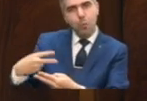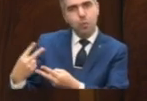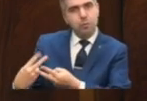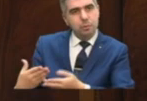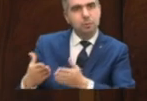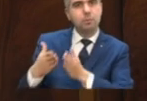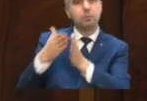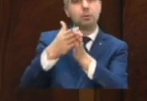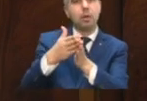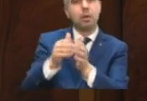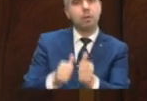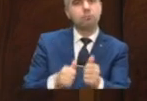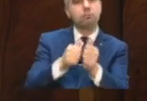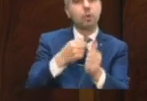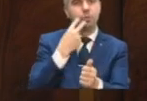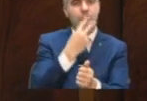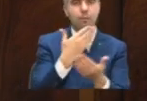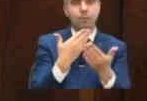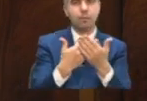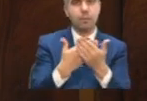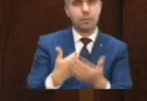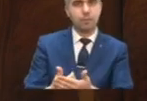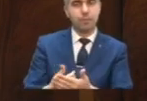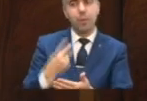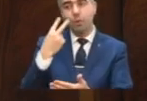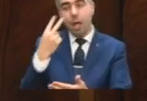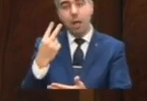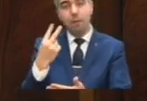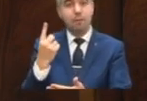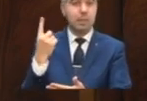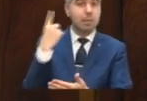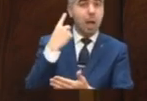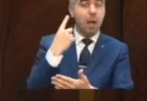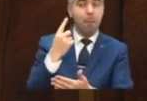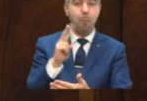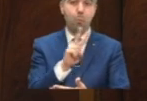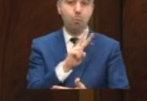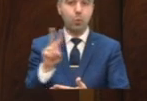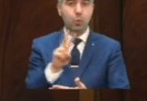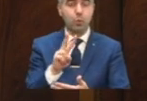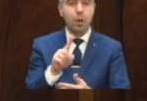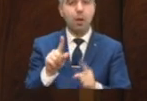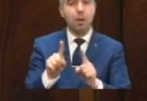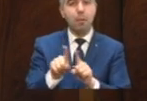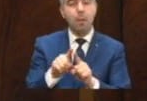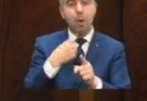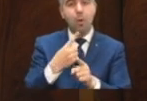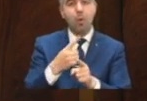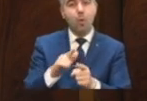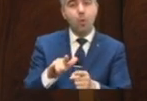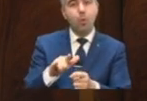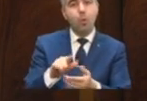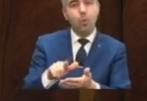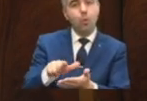وصلنا مرحبا، ولكن اللي كيشوفنا وكيتصنت لنا واش كنشوفوا حنا في يوتيوب وفي العالم كيفاش يهضروا على المغرب